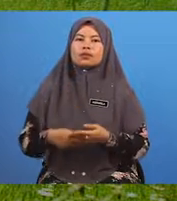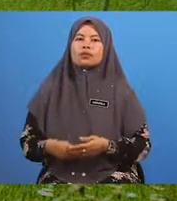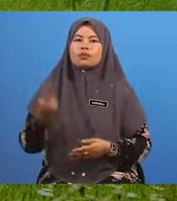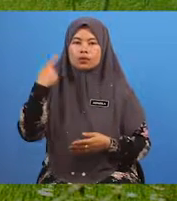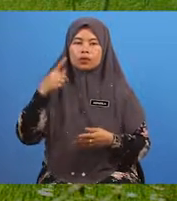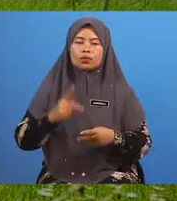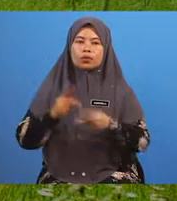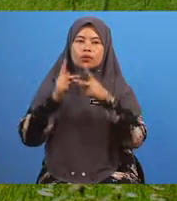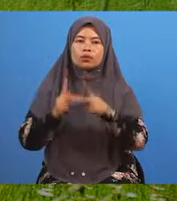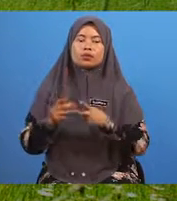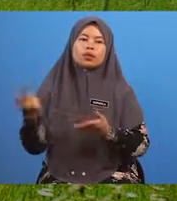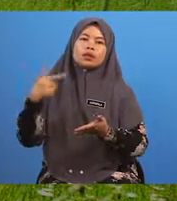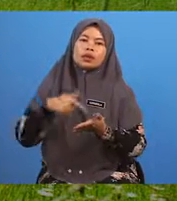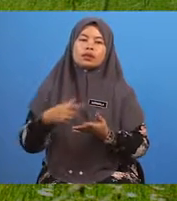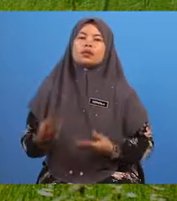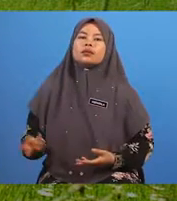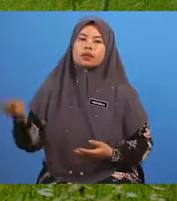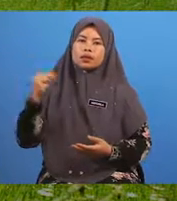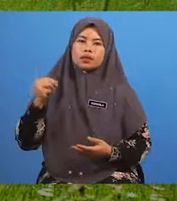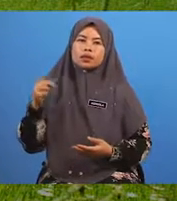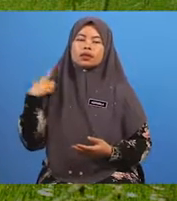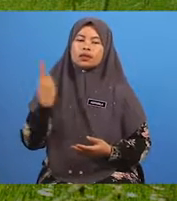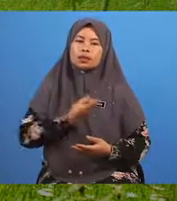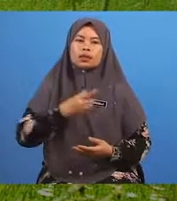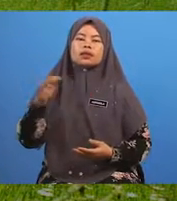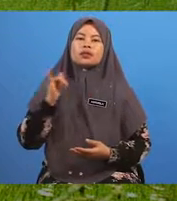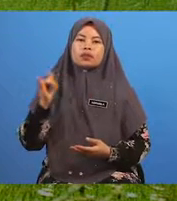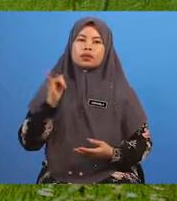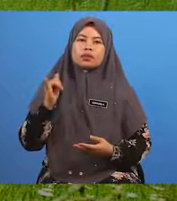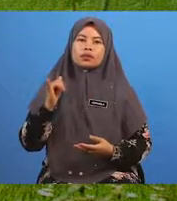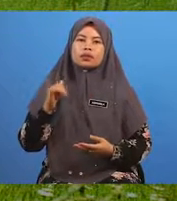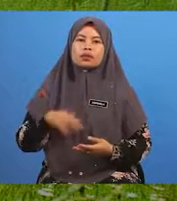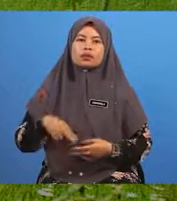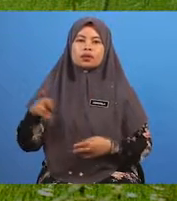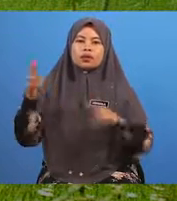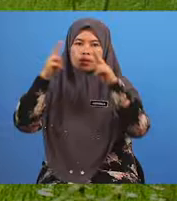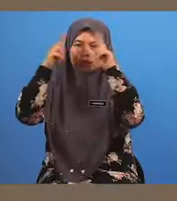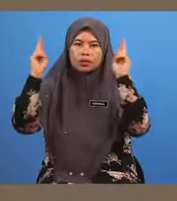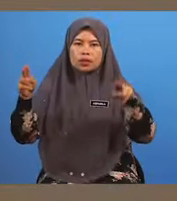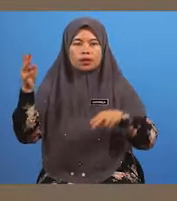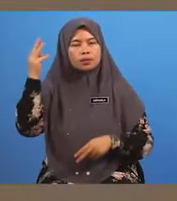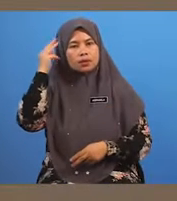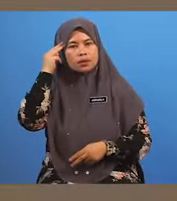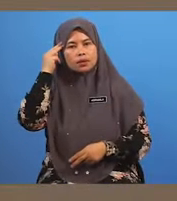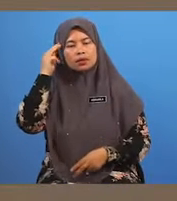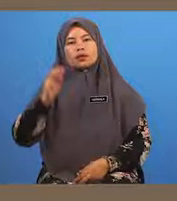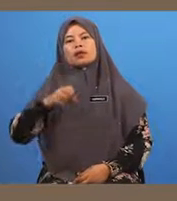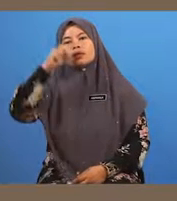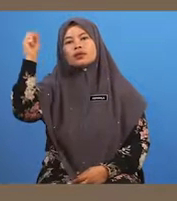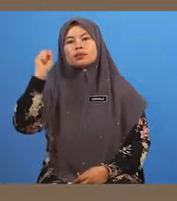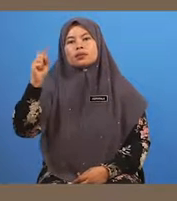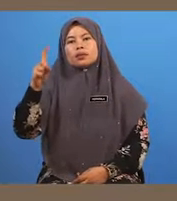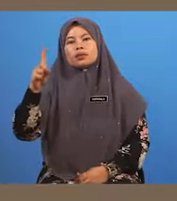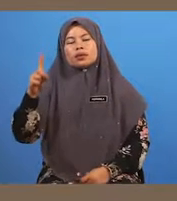terhadap peraturan ini, marilah kita sama-sama menguji minda dengan menjawab soalan-soalan berikut.